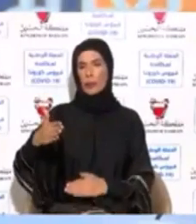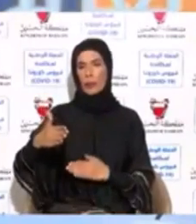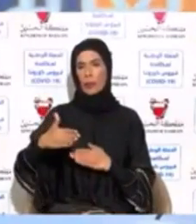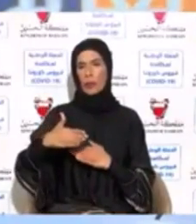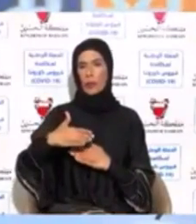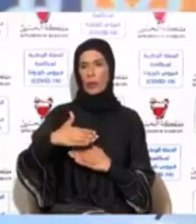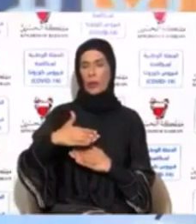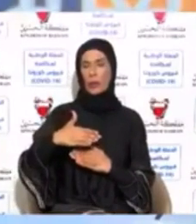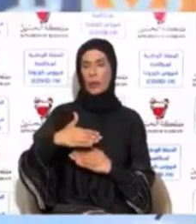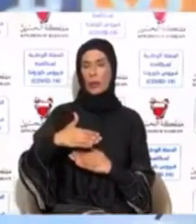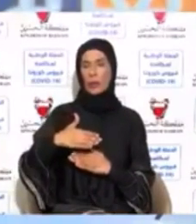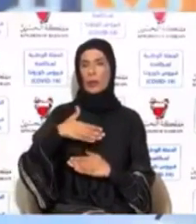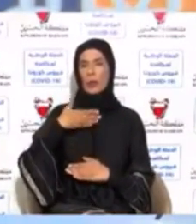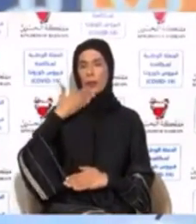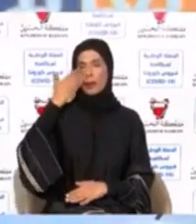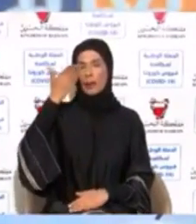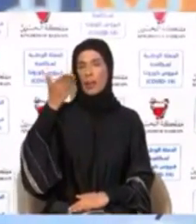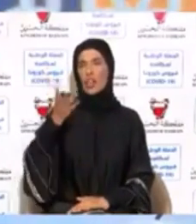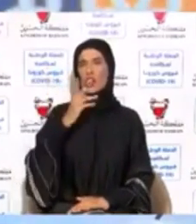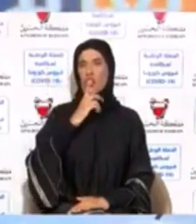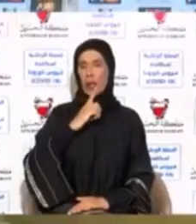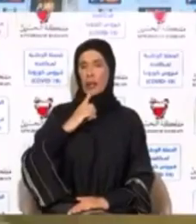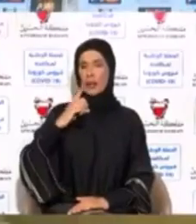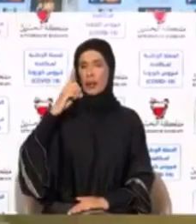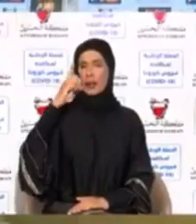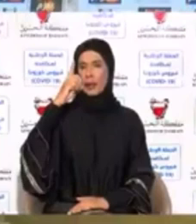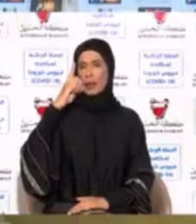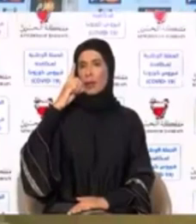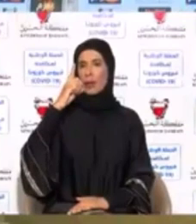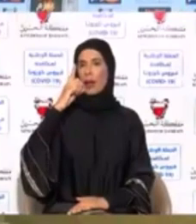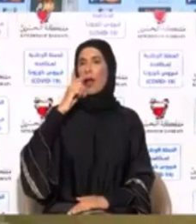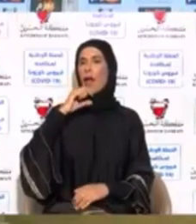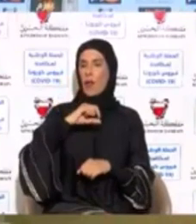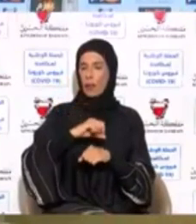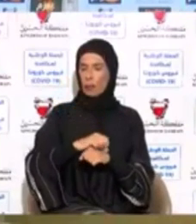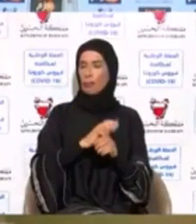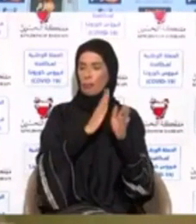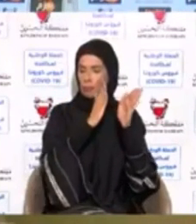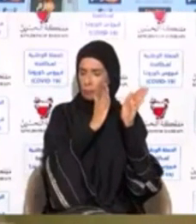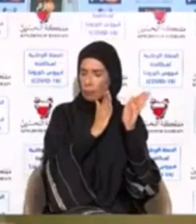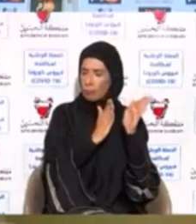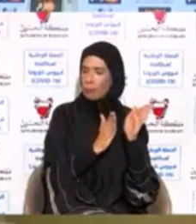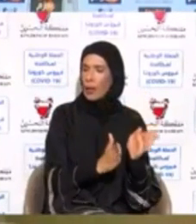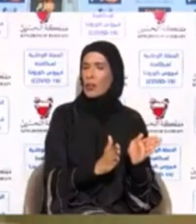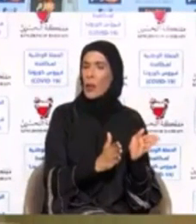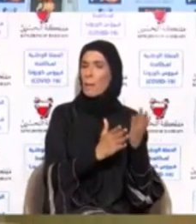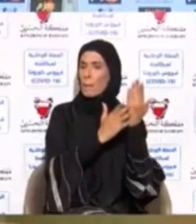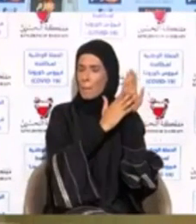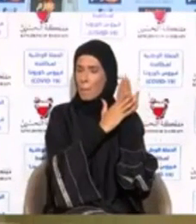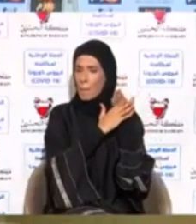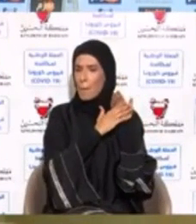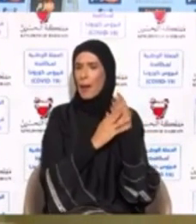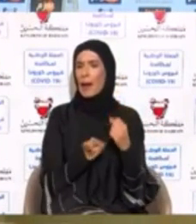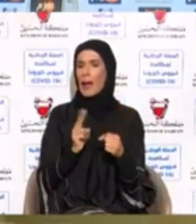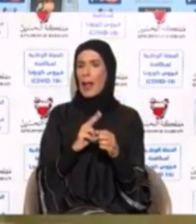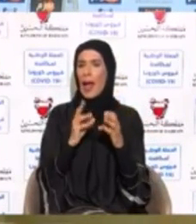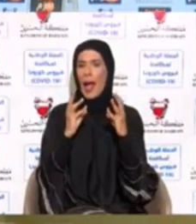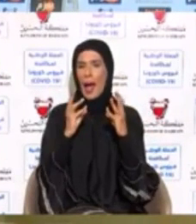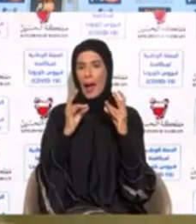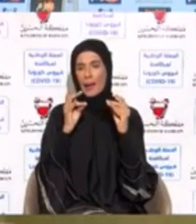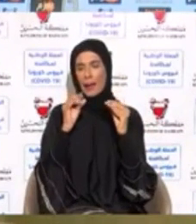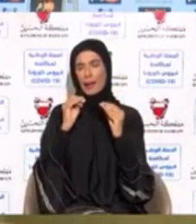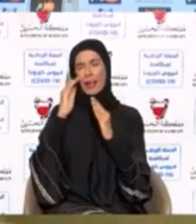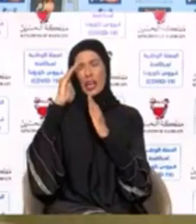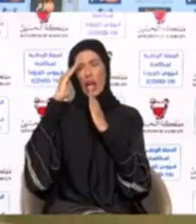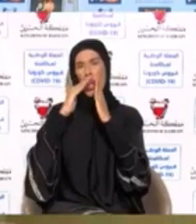عامة عن، لكن اللي نتمناه إن شاء الله هذه يعني الناس تلتزم وتحس بالمسؤولية أكثر وترجع يعني أعدادنا